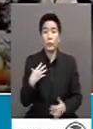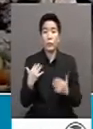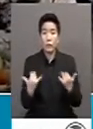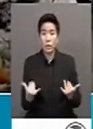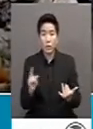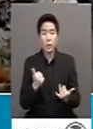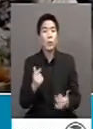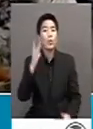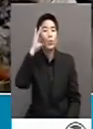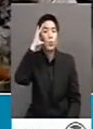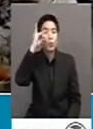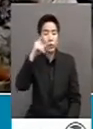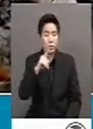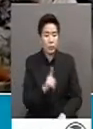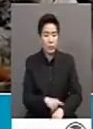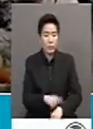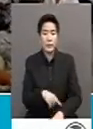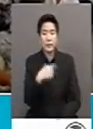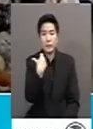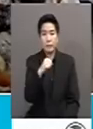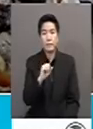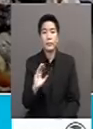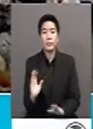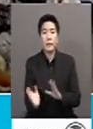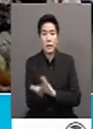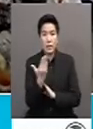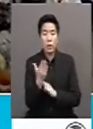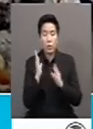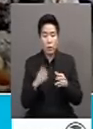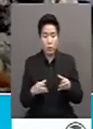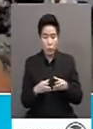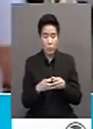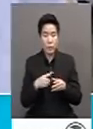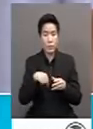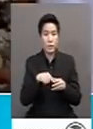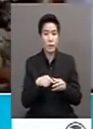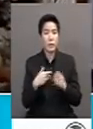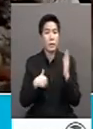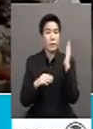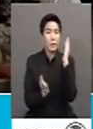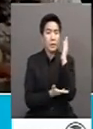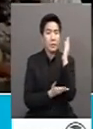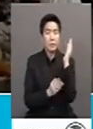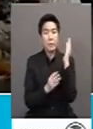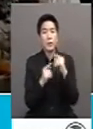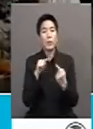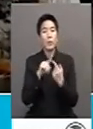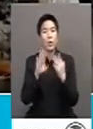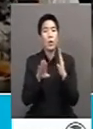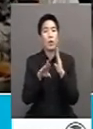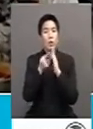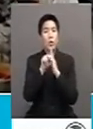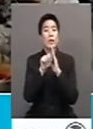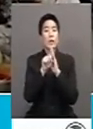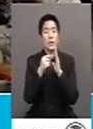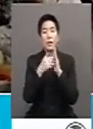คะบอกว่าพรุ่งนี้เวลาประมาณ10โมงเช้าค่ะพนักงานสอบสวนในคดีรุกป่าในพื้นที่จังหวัดนครราชสีม